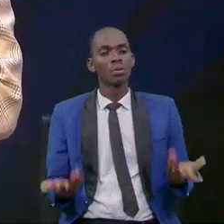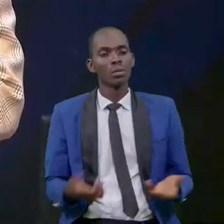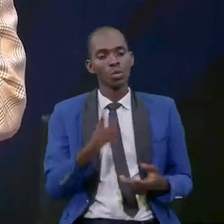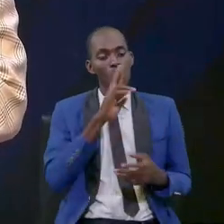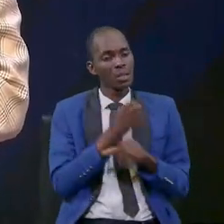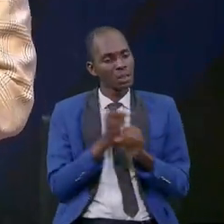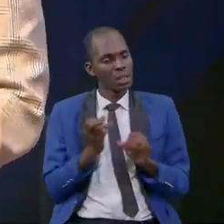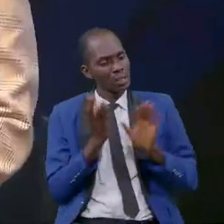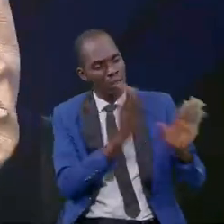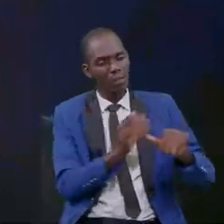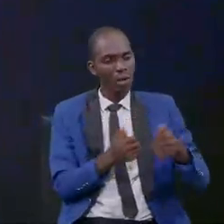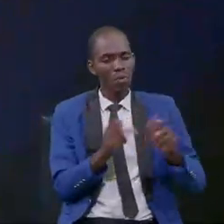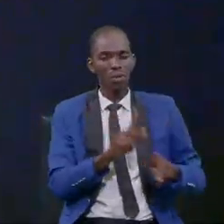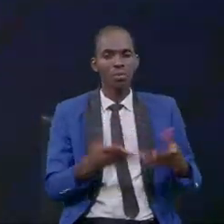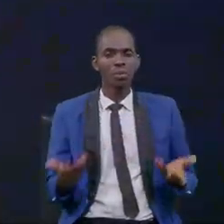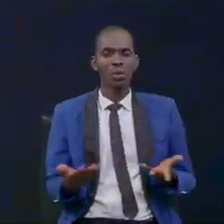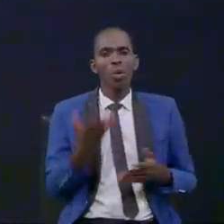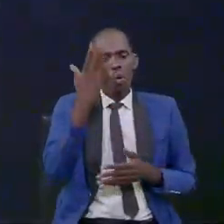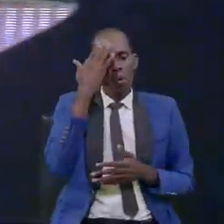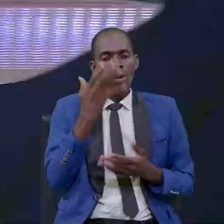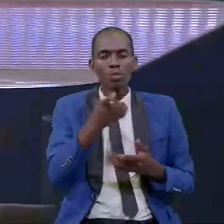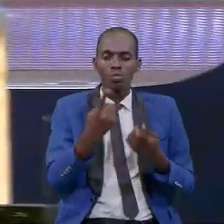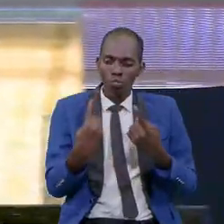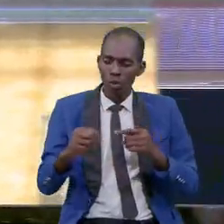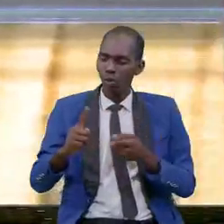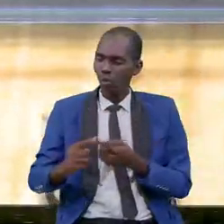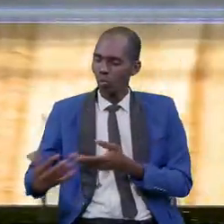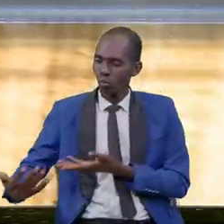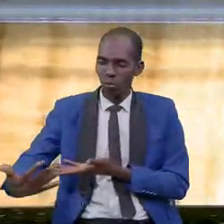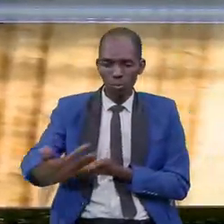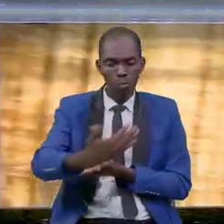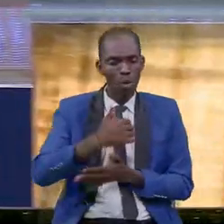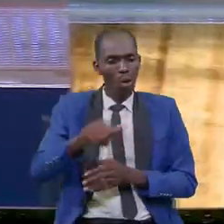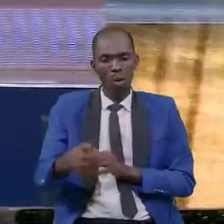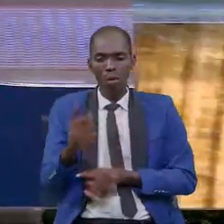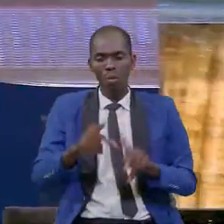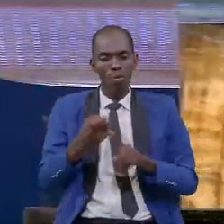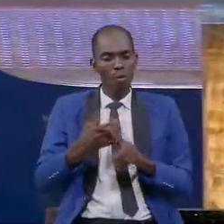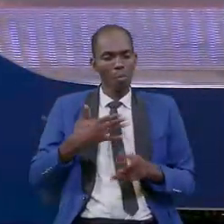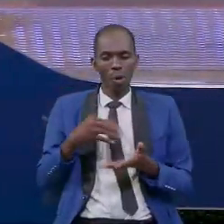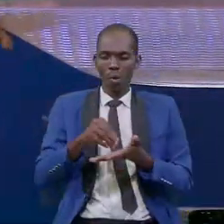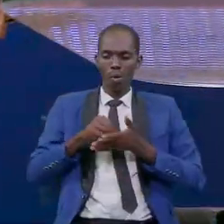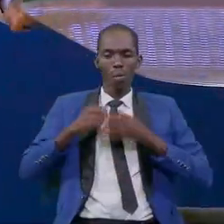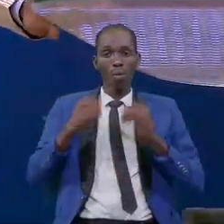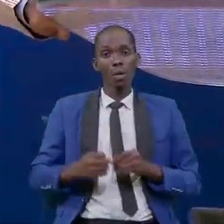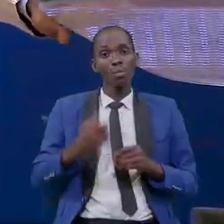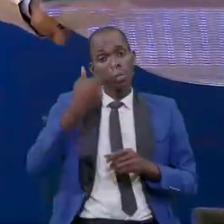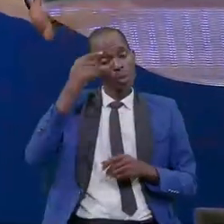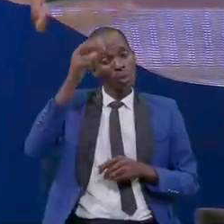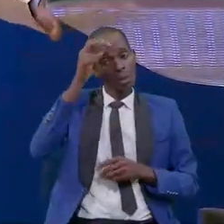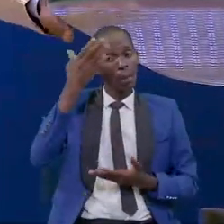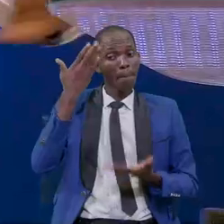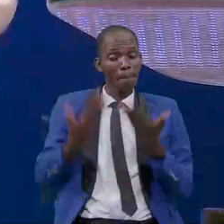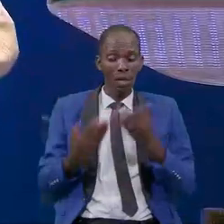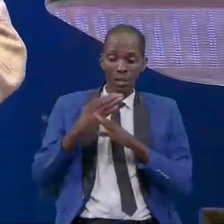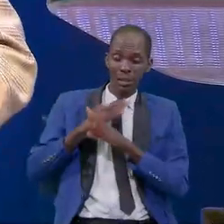votre chemin. Tu es sauvé. Va-t'en. Pourquoi toi tu veux prendre ces gens? Parce que Satan